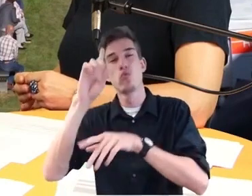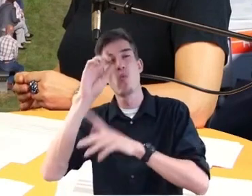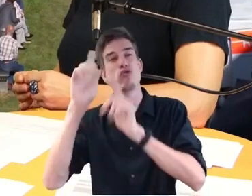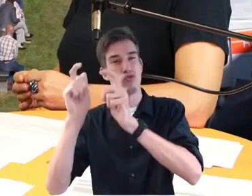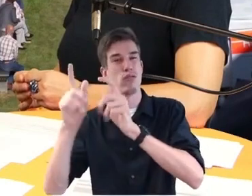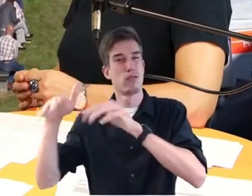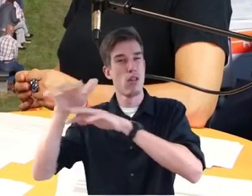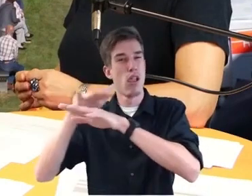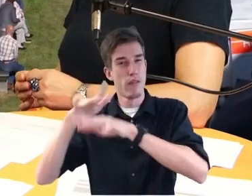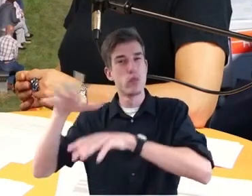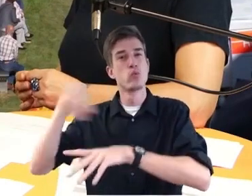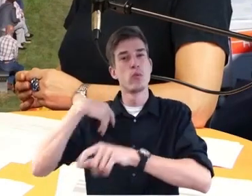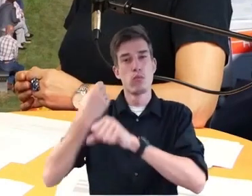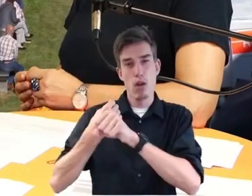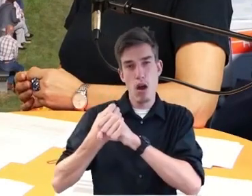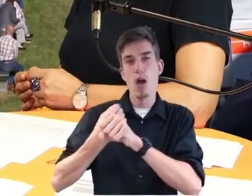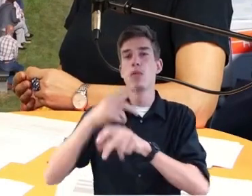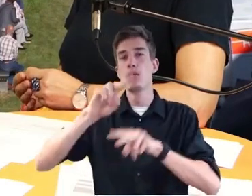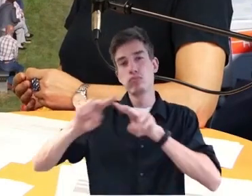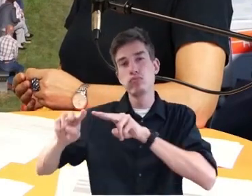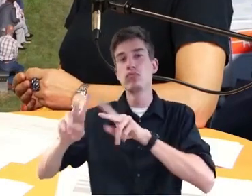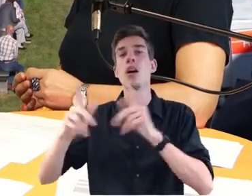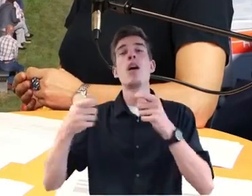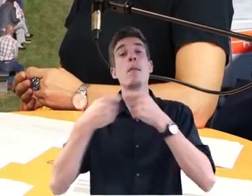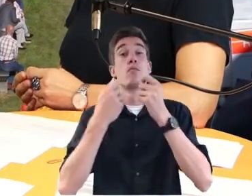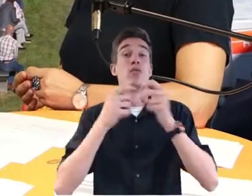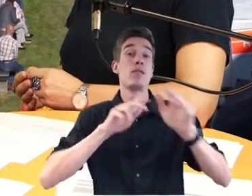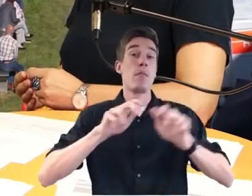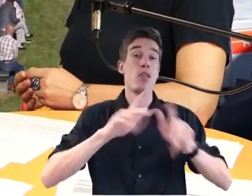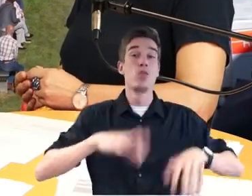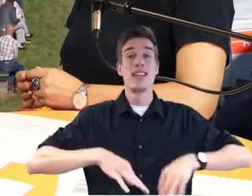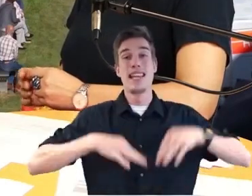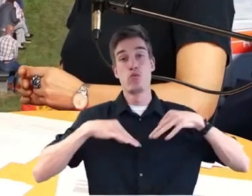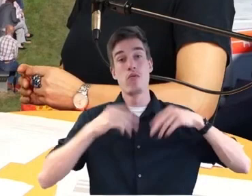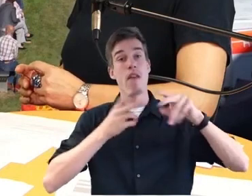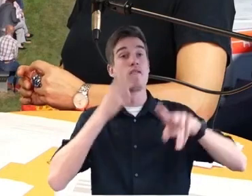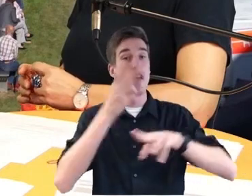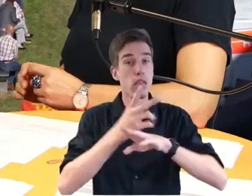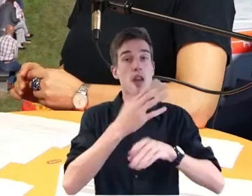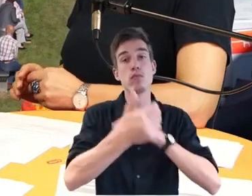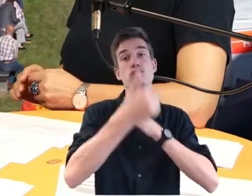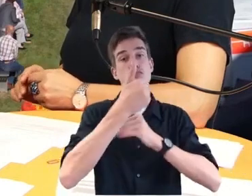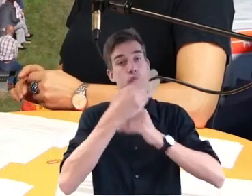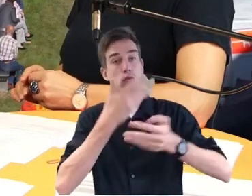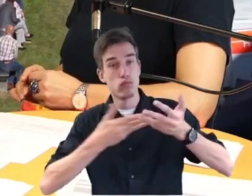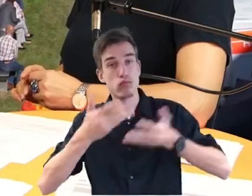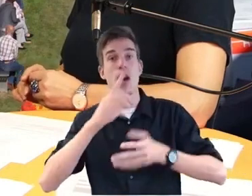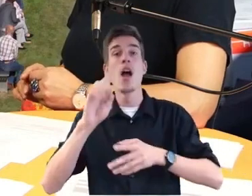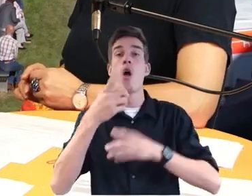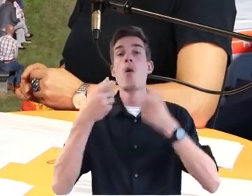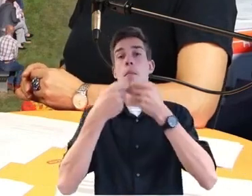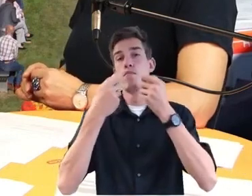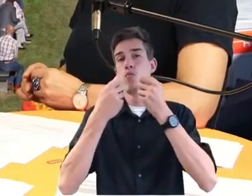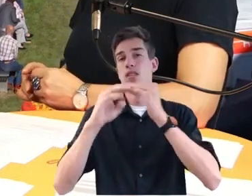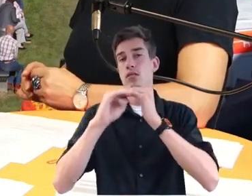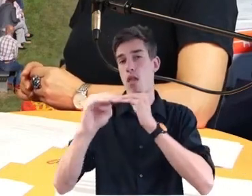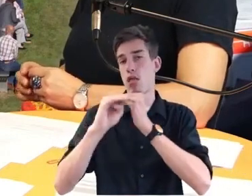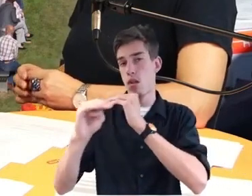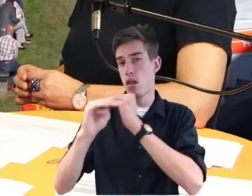hinaus hatten wir Vertreter vom Bundesministerium Gesundheit und auch Vertreter einiger Bundesländer mit im